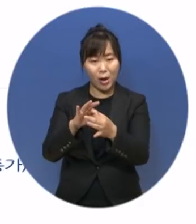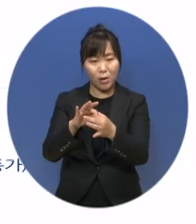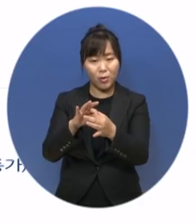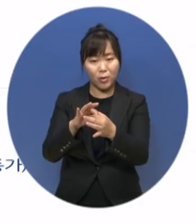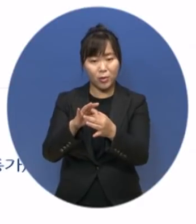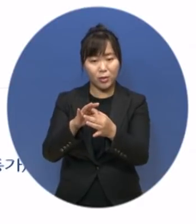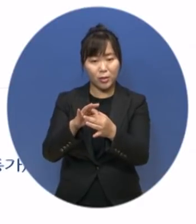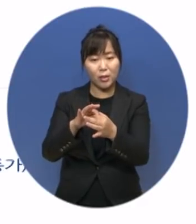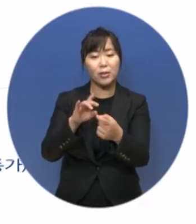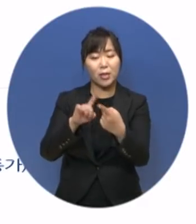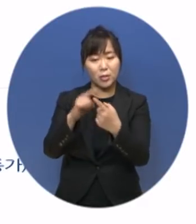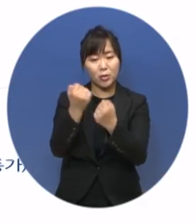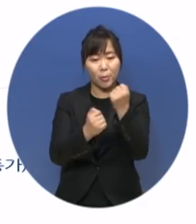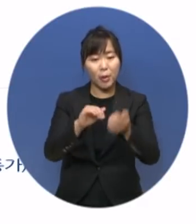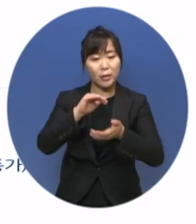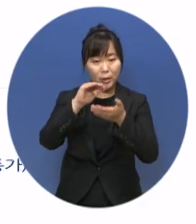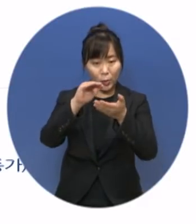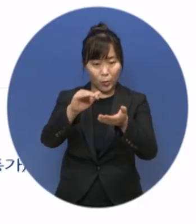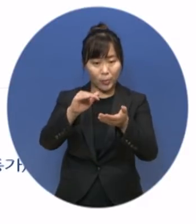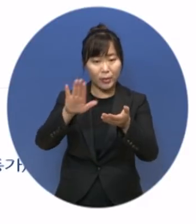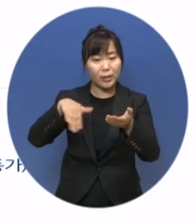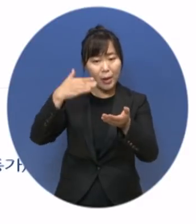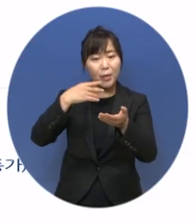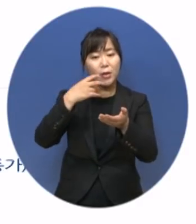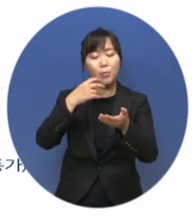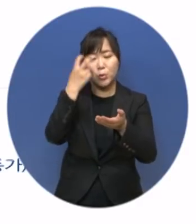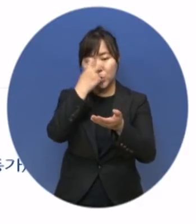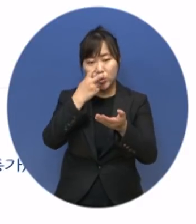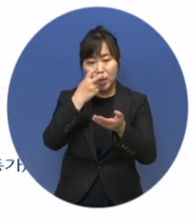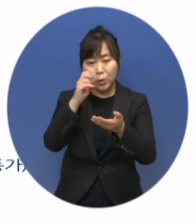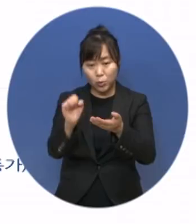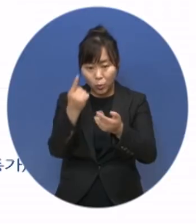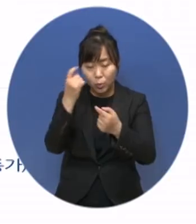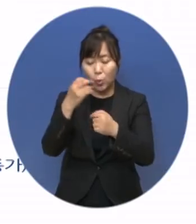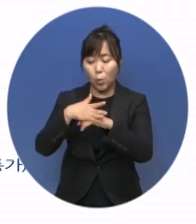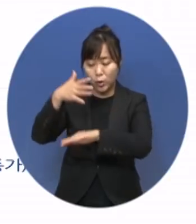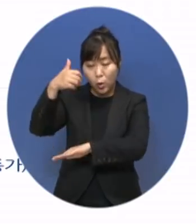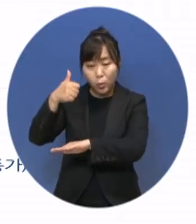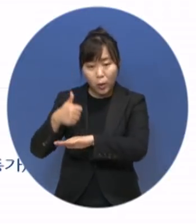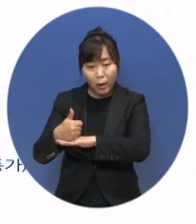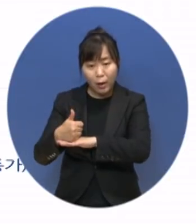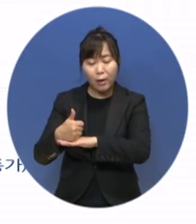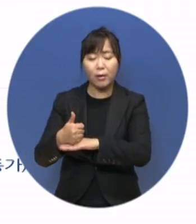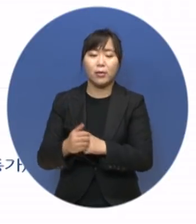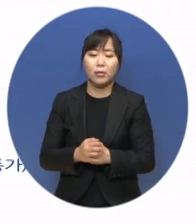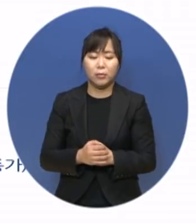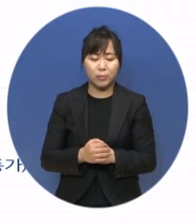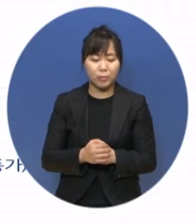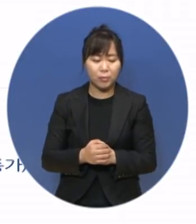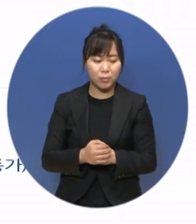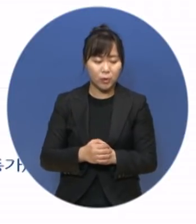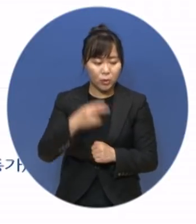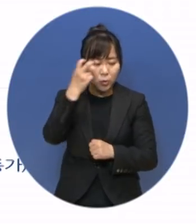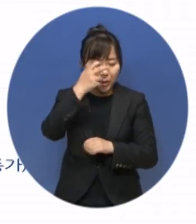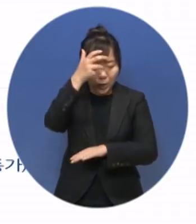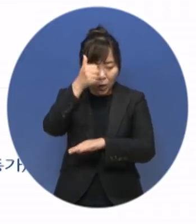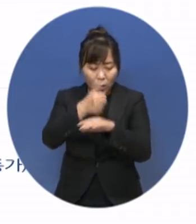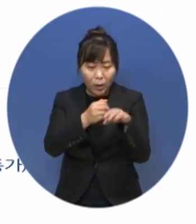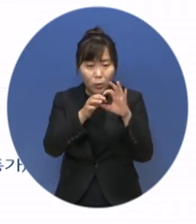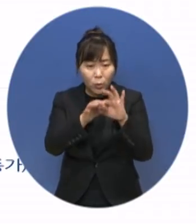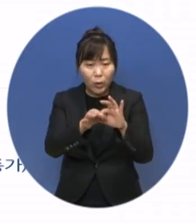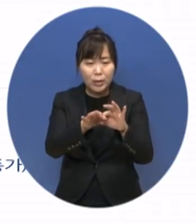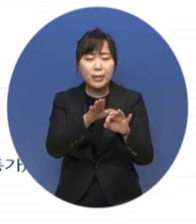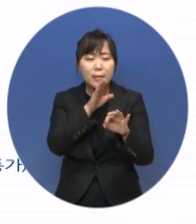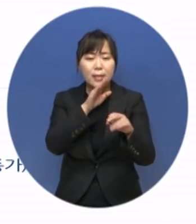부분에 대해서 좀 말씀을 드리고, 그 다음에 조사 개요, 그 다음에 조사 결과, 그 조사 결과를 통해서